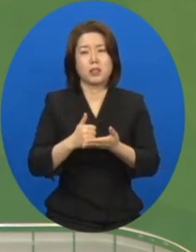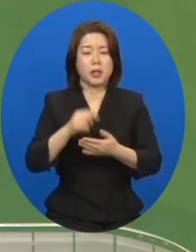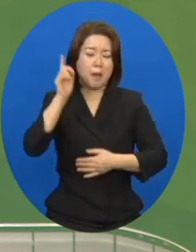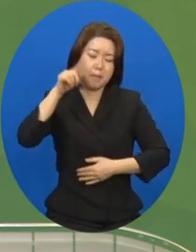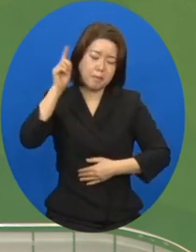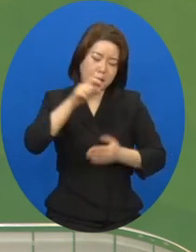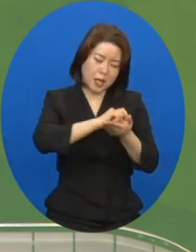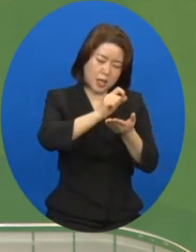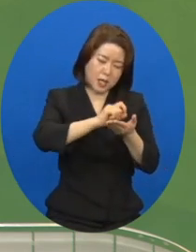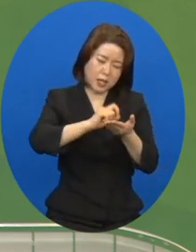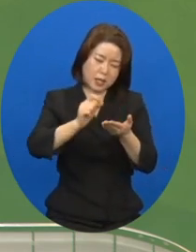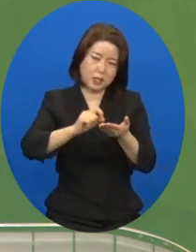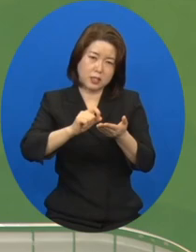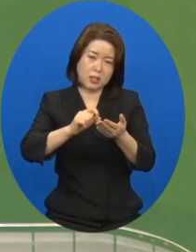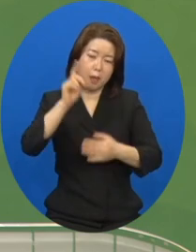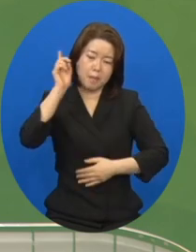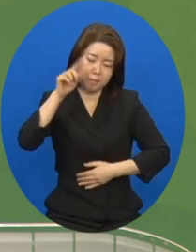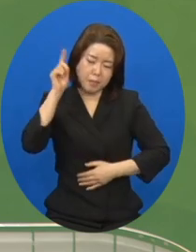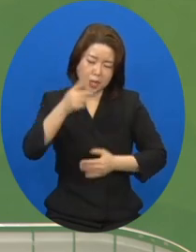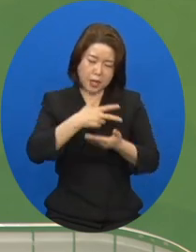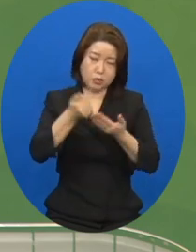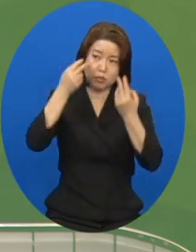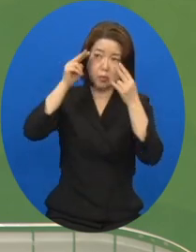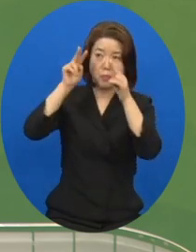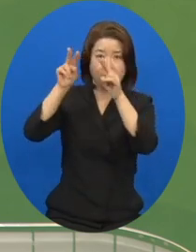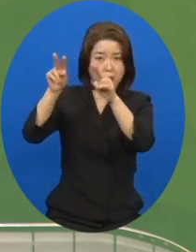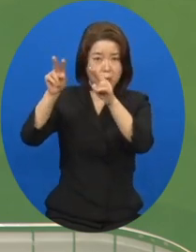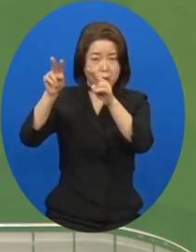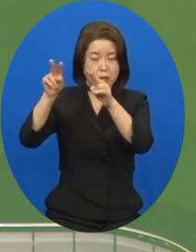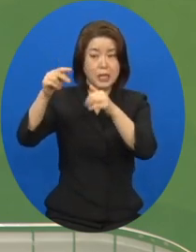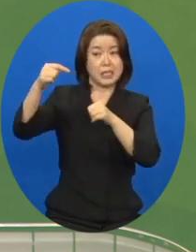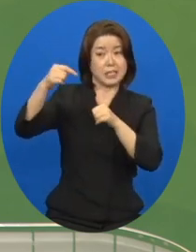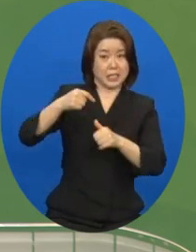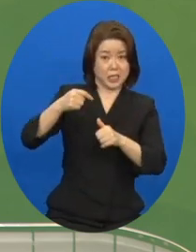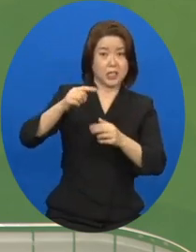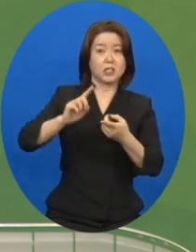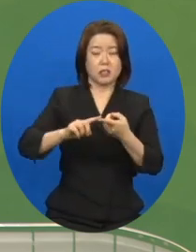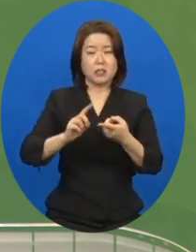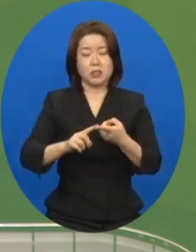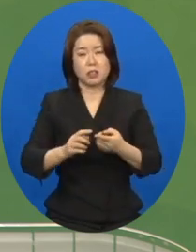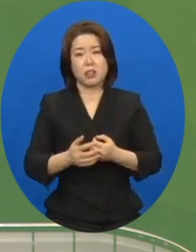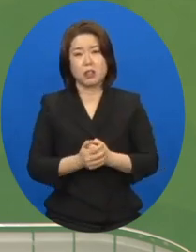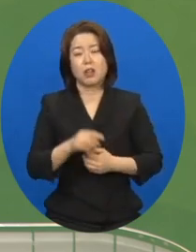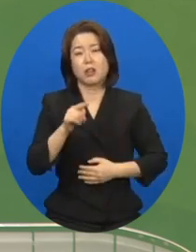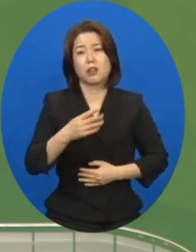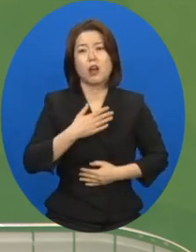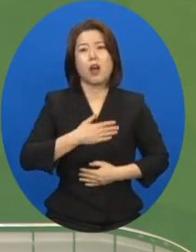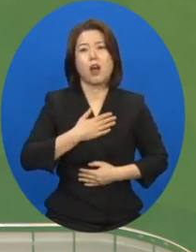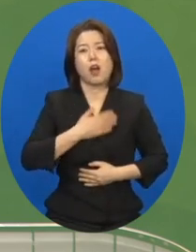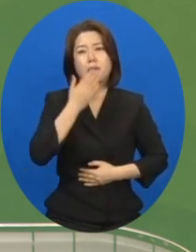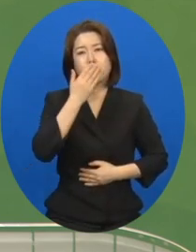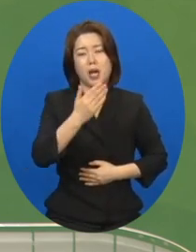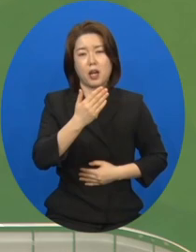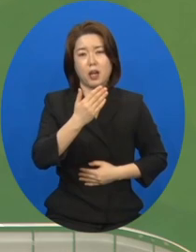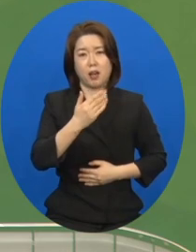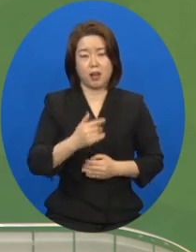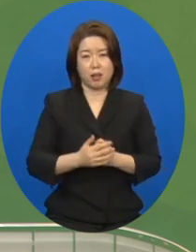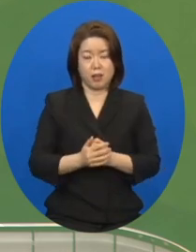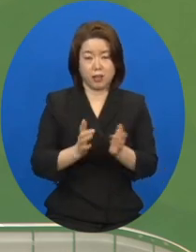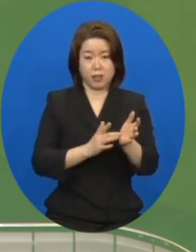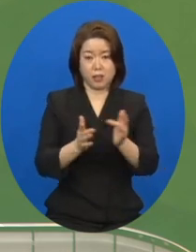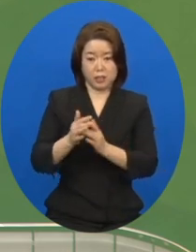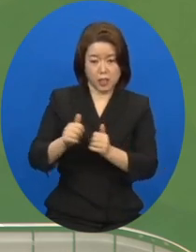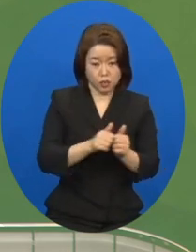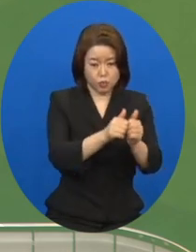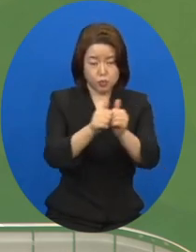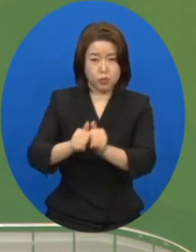일기를 써가면서 매일 주님을 바라보게 그렇게 하시는지 그걸 알겠어요. 예수 동의 일기를